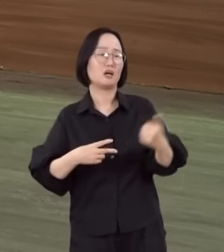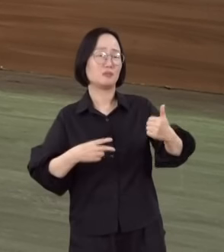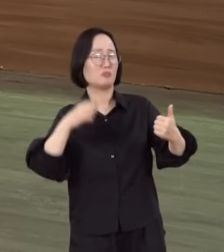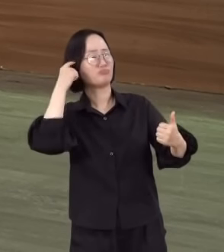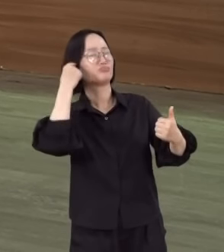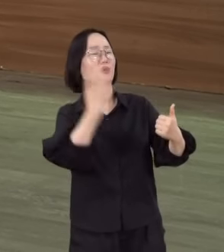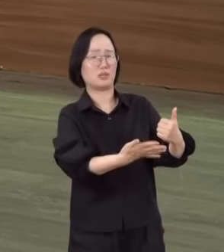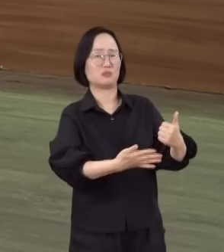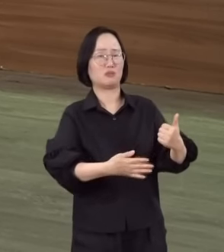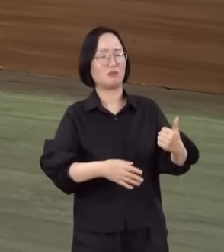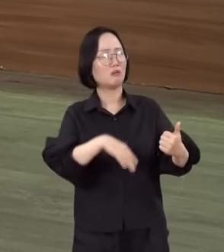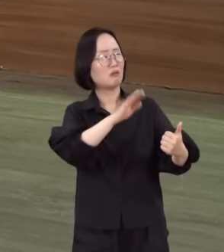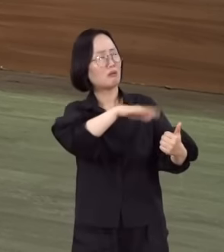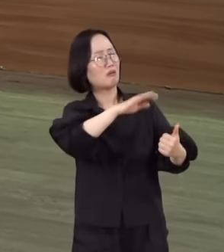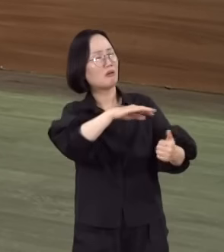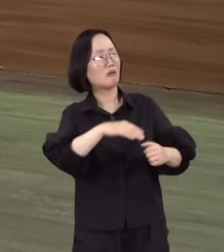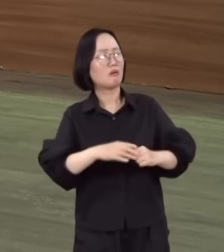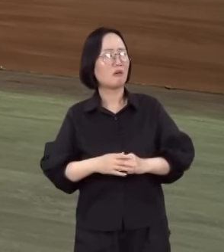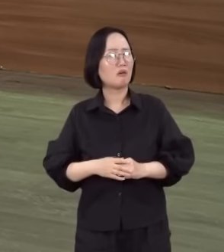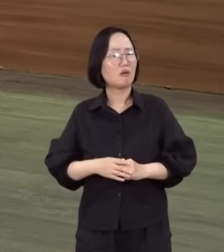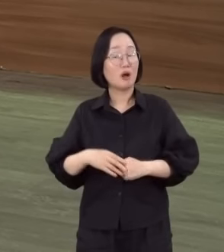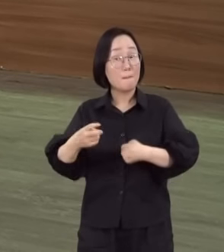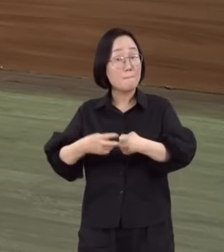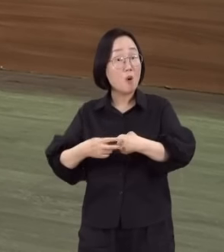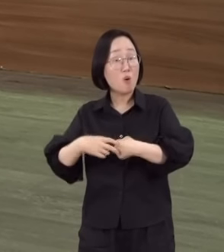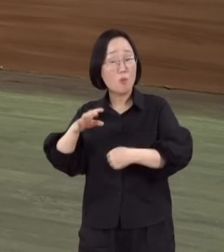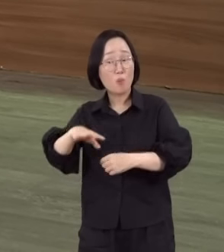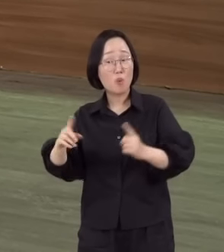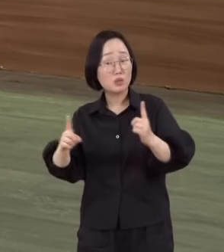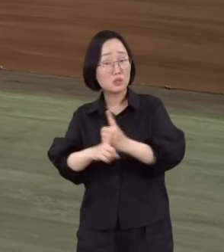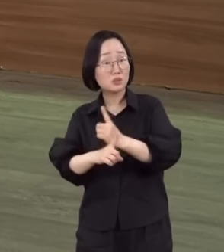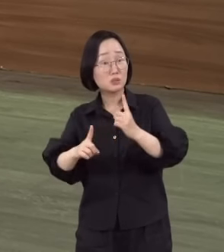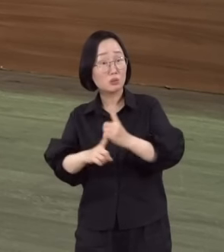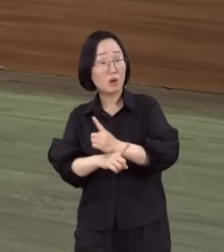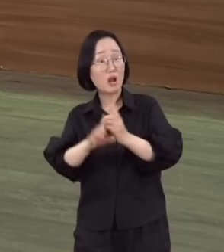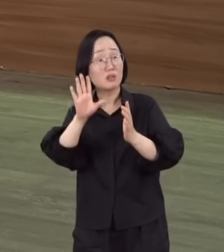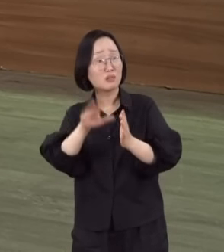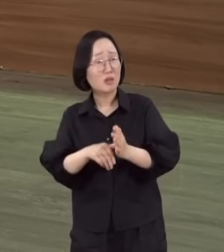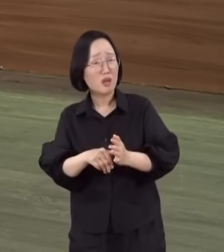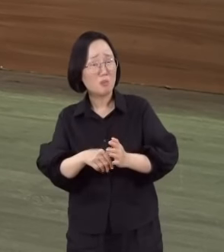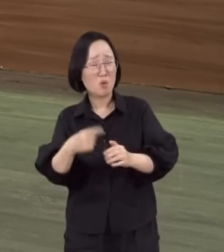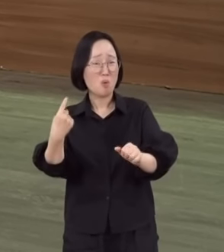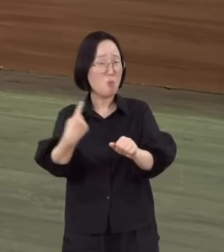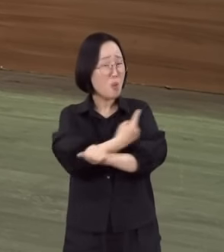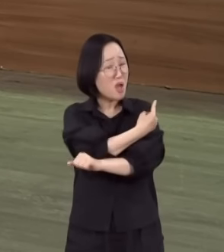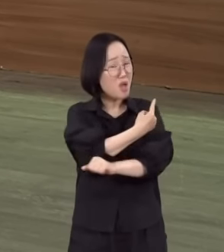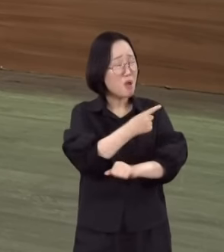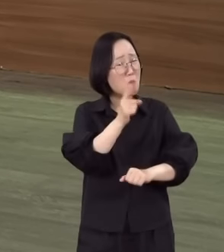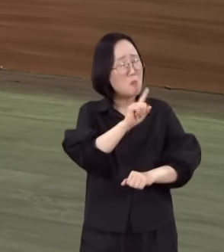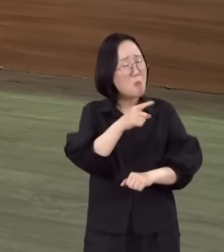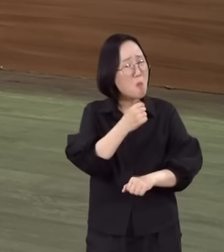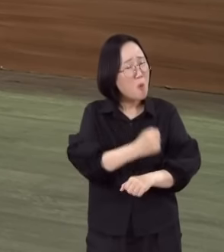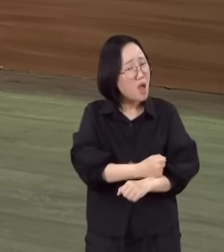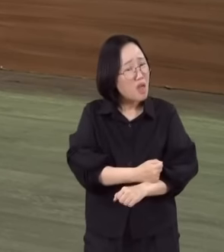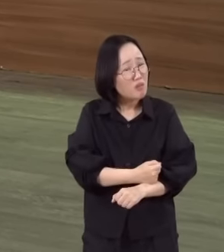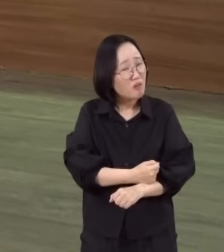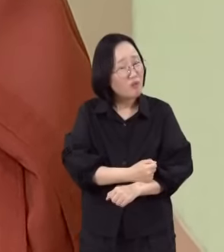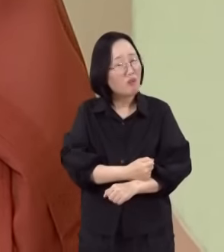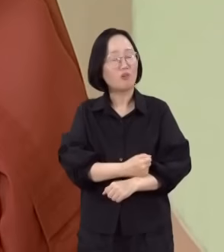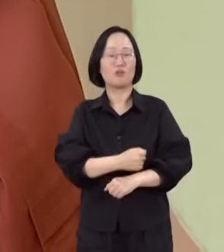했습니까 치료하면서 치료 병원에서 치료받으면서 특별히 따로 뭐 한게 있습니까